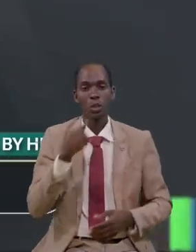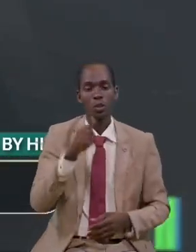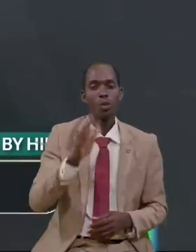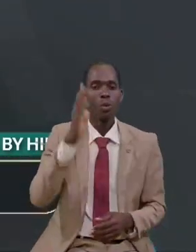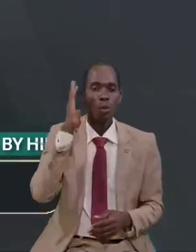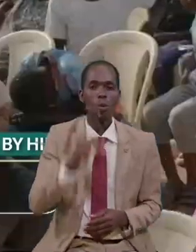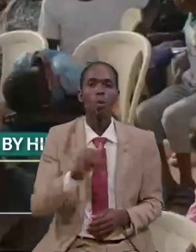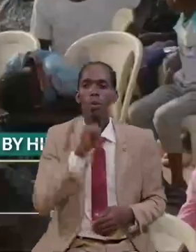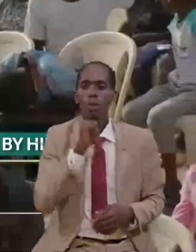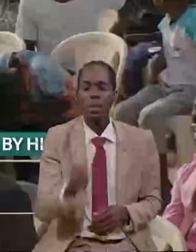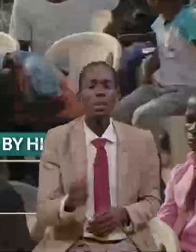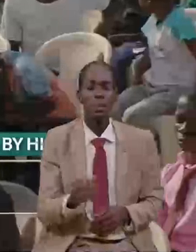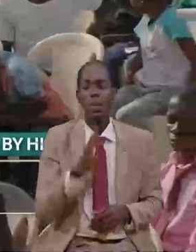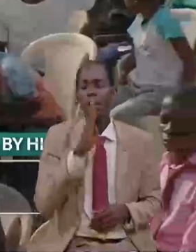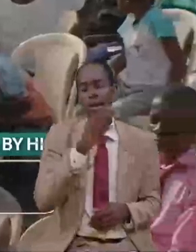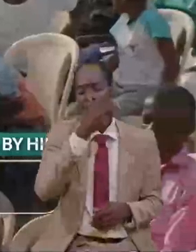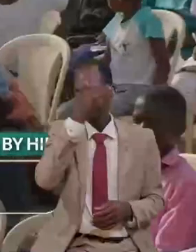tu ne seras pas oublié.